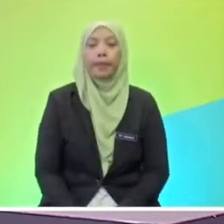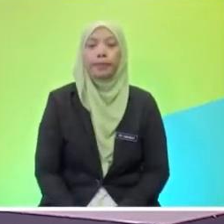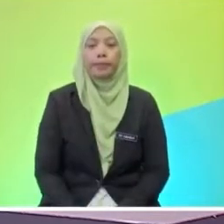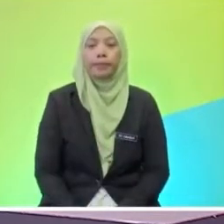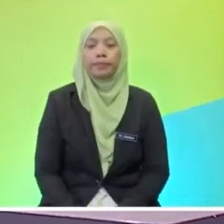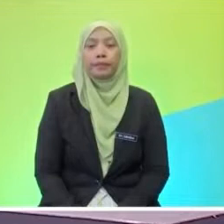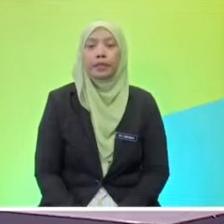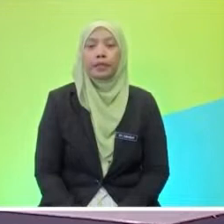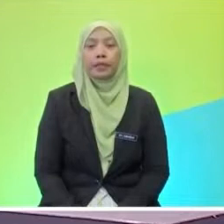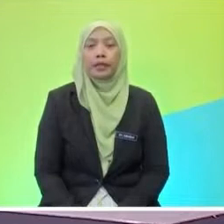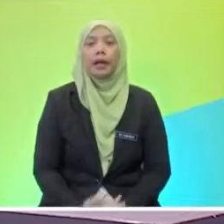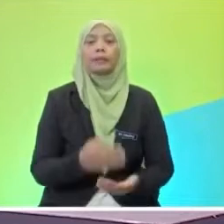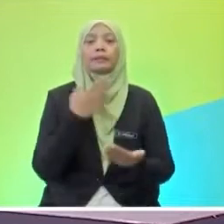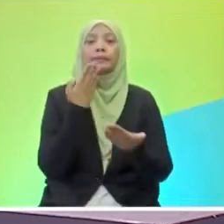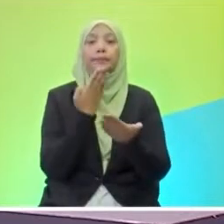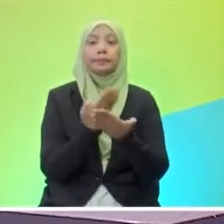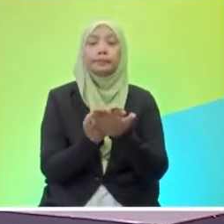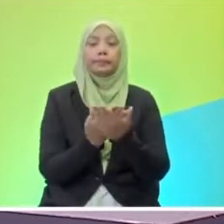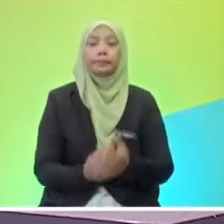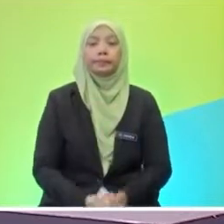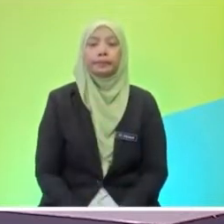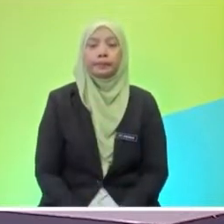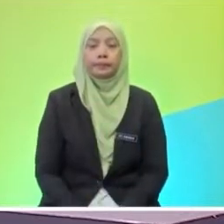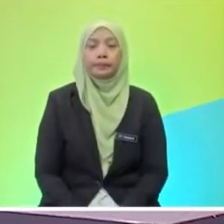Oke kesan baik dia ini